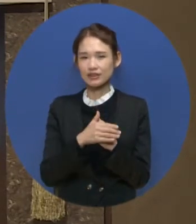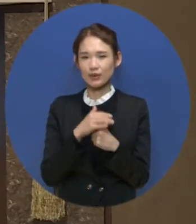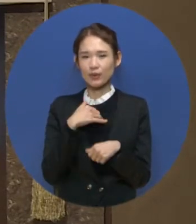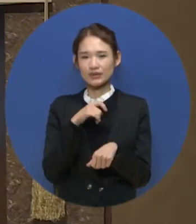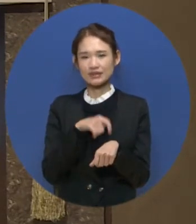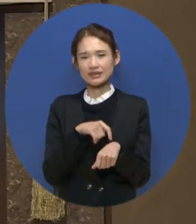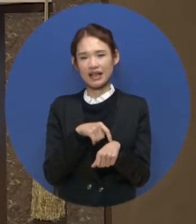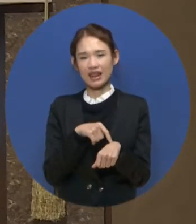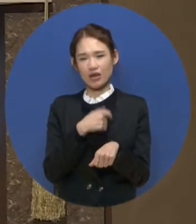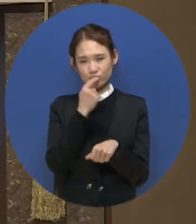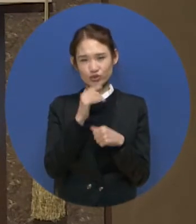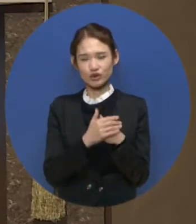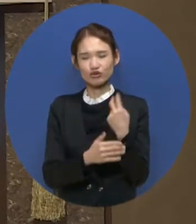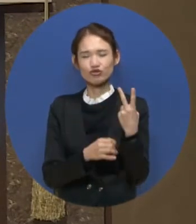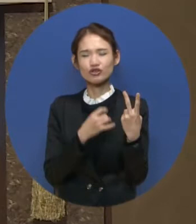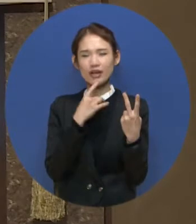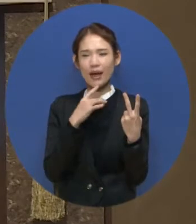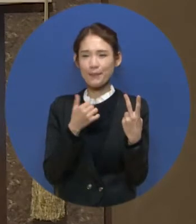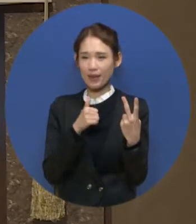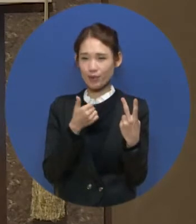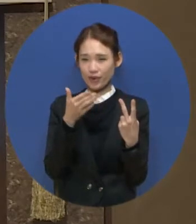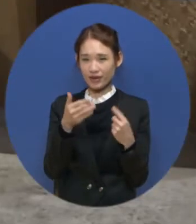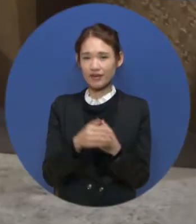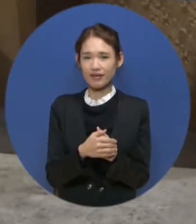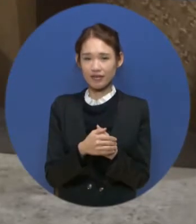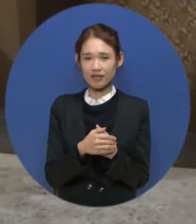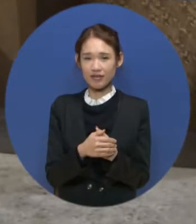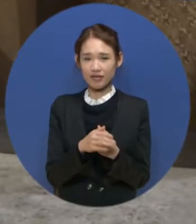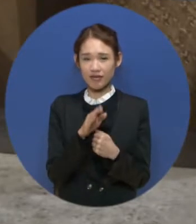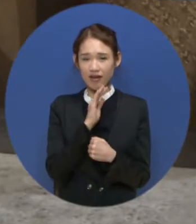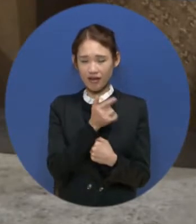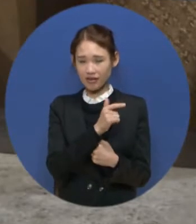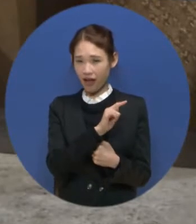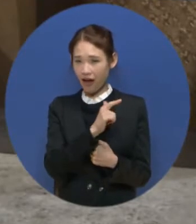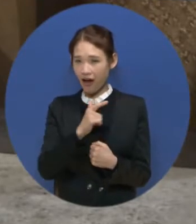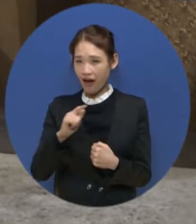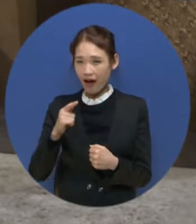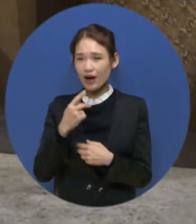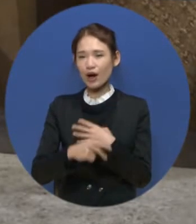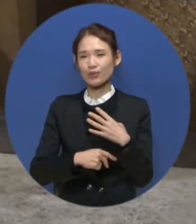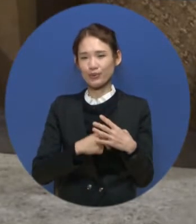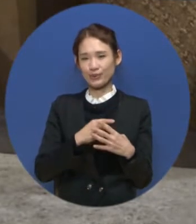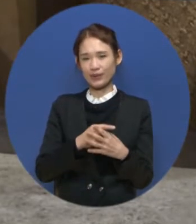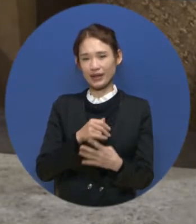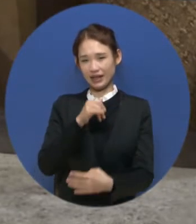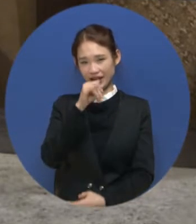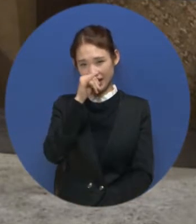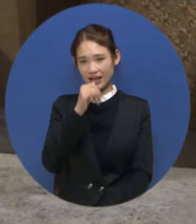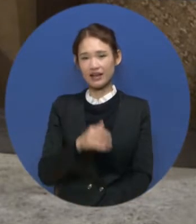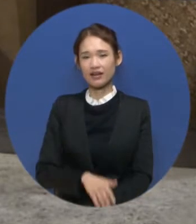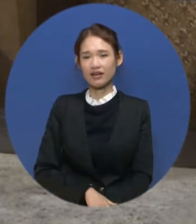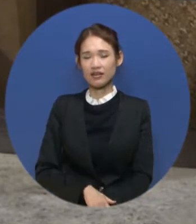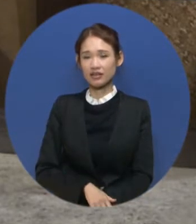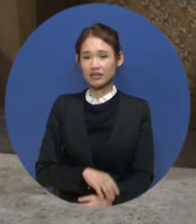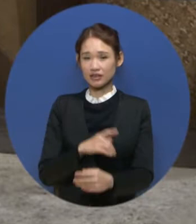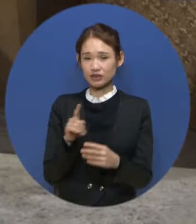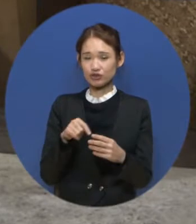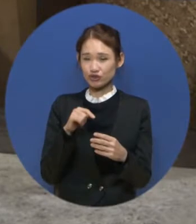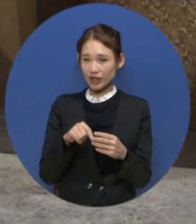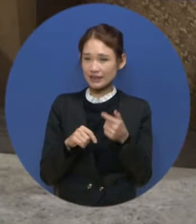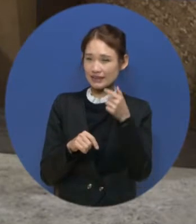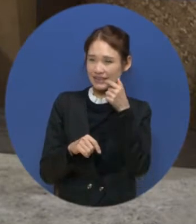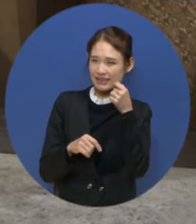관계상 또 이렇게 두 개만 소개해 드리도록 하겠습니다. 정말 다양한 여러 프로그램들을 많이 하고 계신 것 같은데요. 혹시 그 중에서도